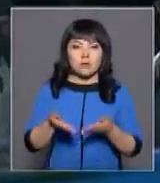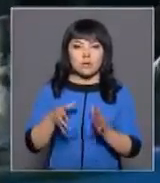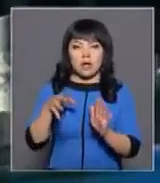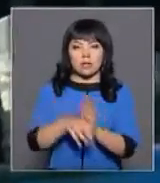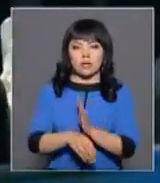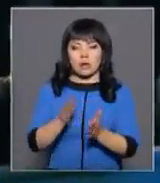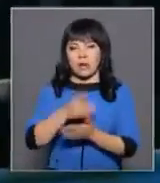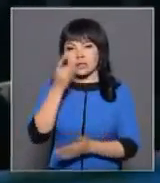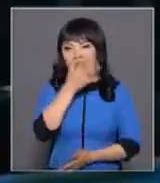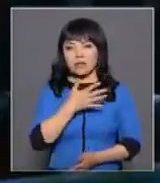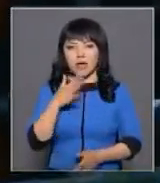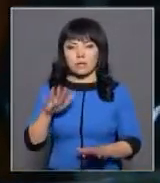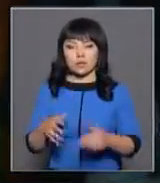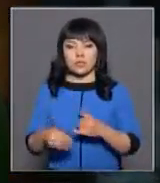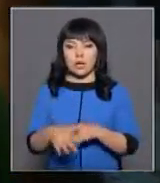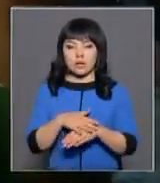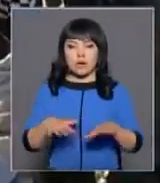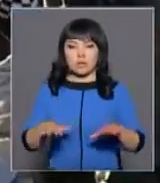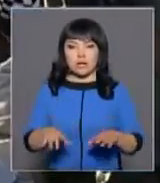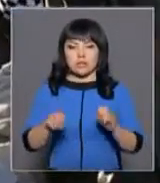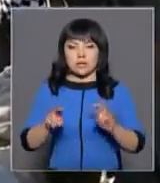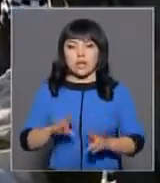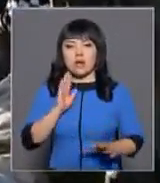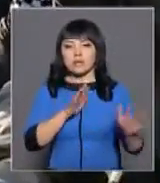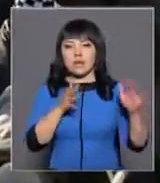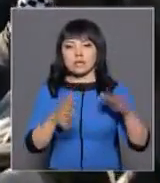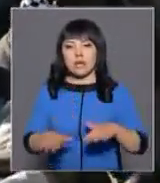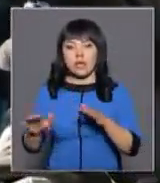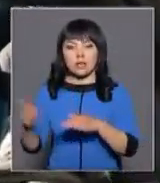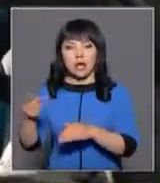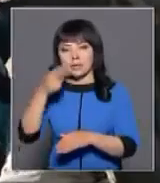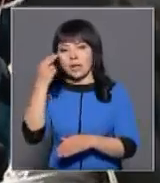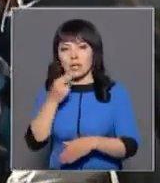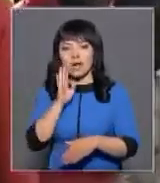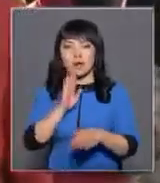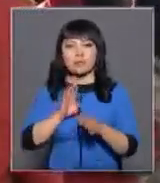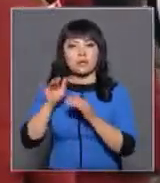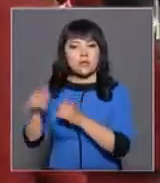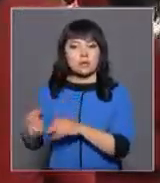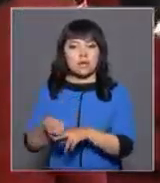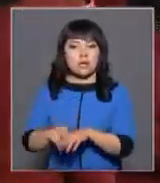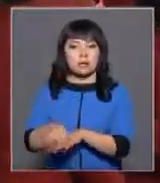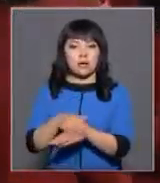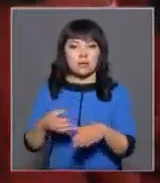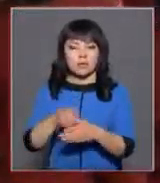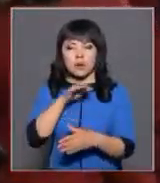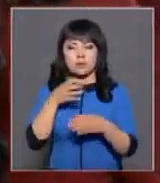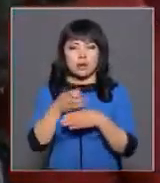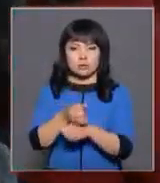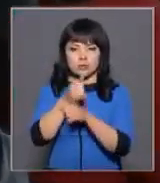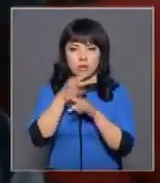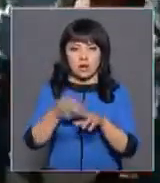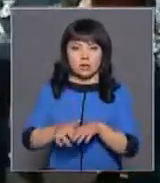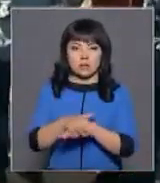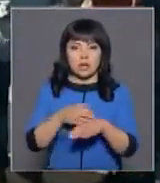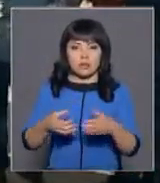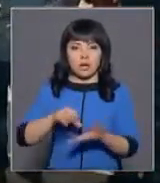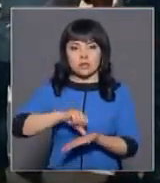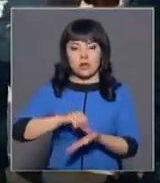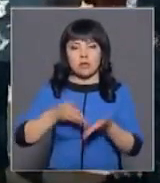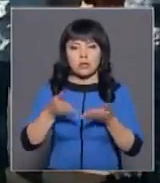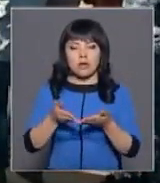жұмылдырылған. Африкадан жерорта теңізі арқылы Италияға ағылатын сансыз келімсектердің саны азаяр емес. Сол